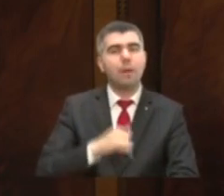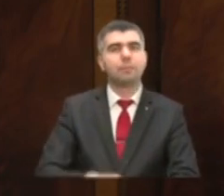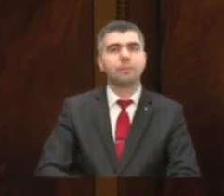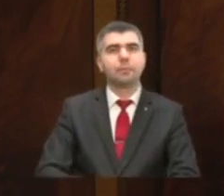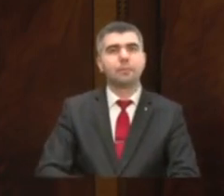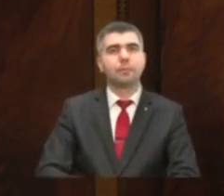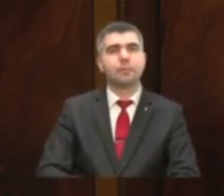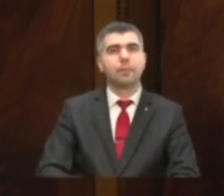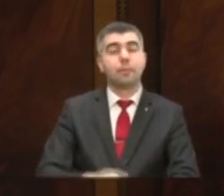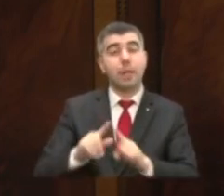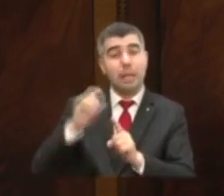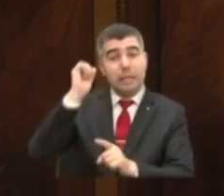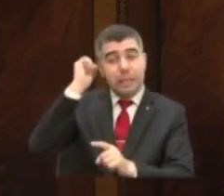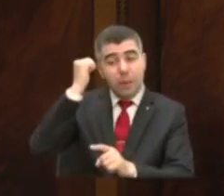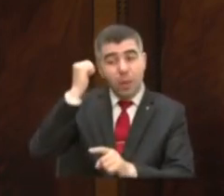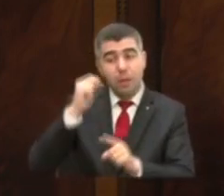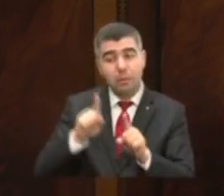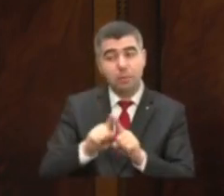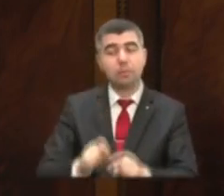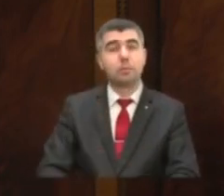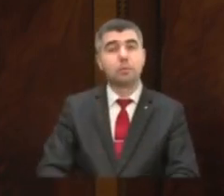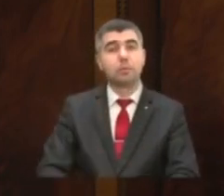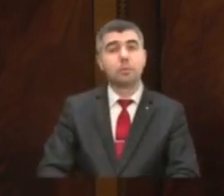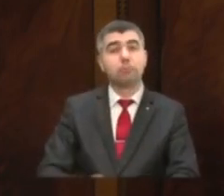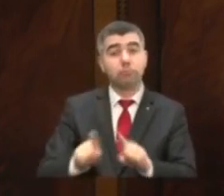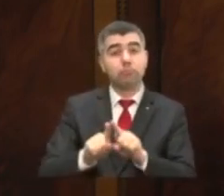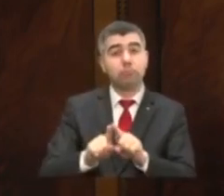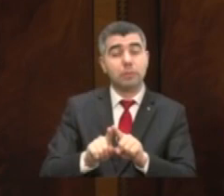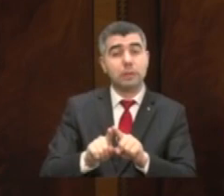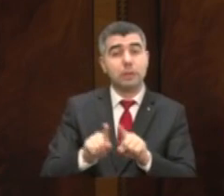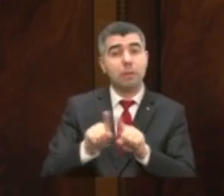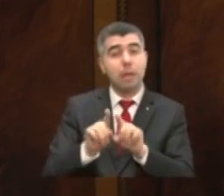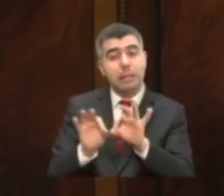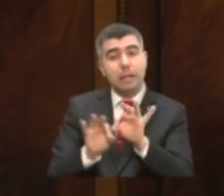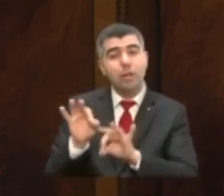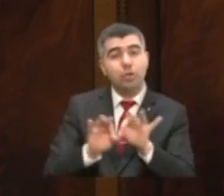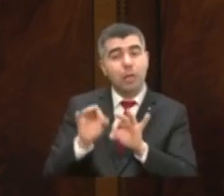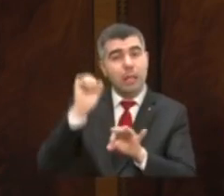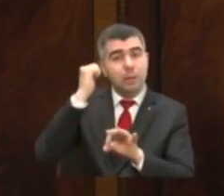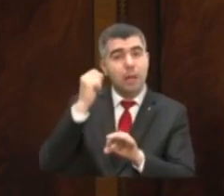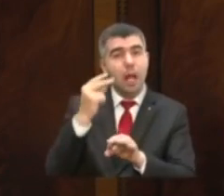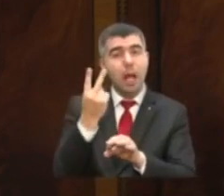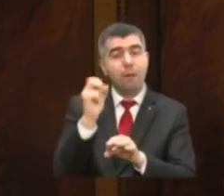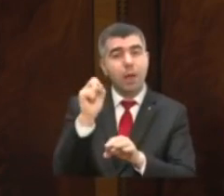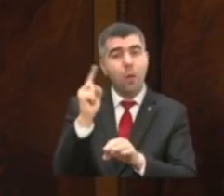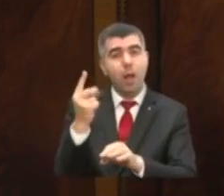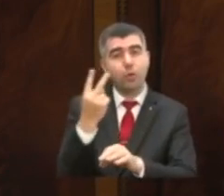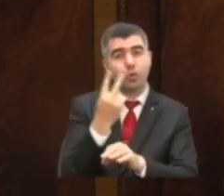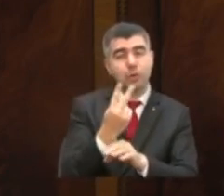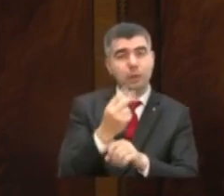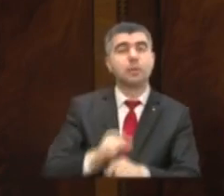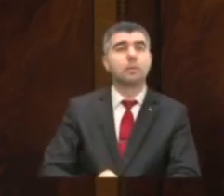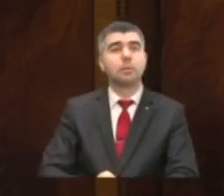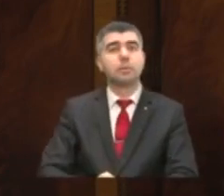يخص التكوين المهني، يجب أن نقول بأنه هناك استراتيجية الوطنية للتكوين المهني 2021، وهناك